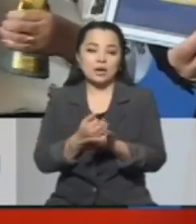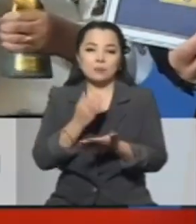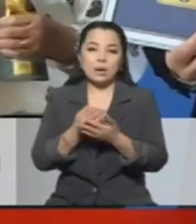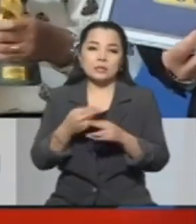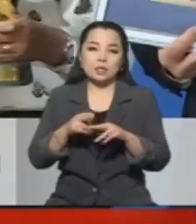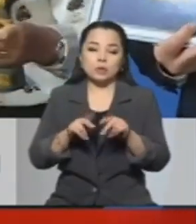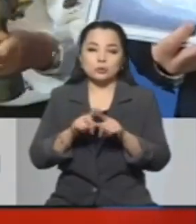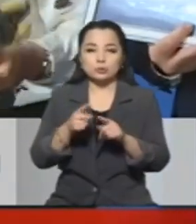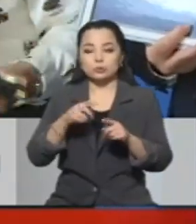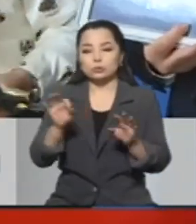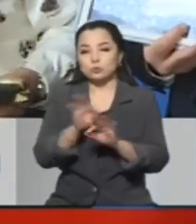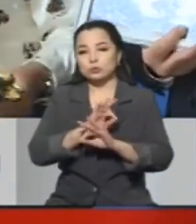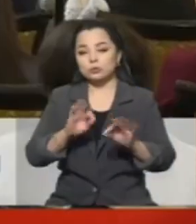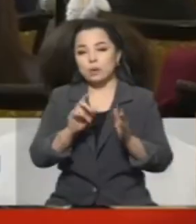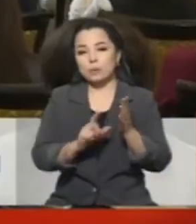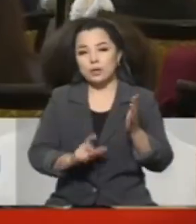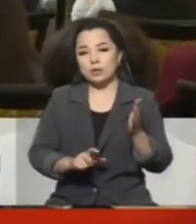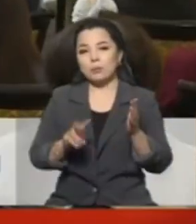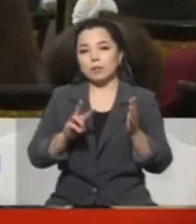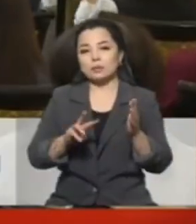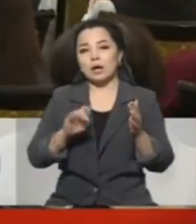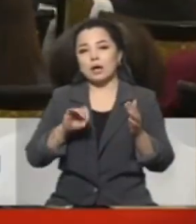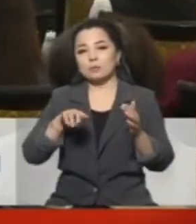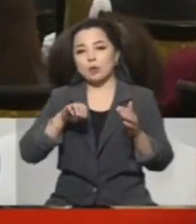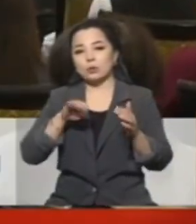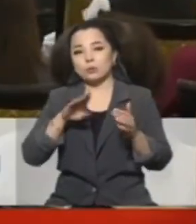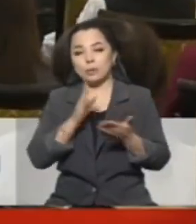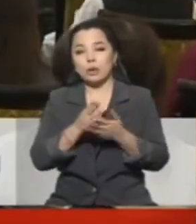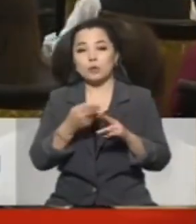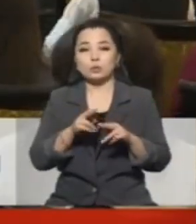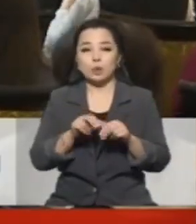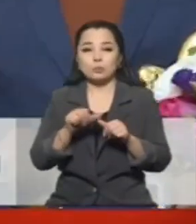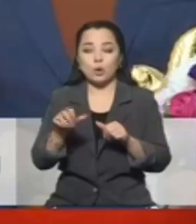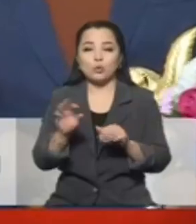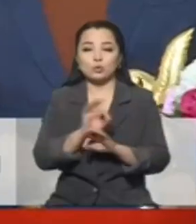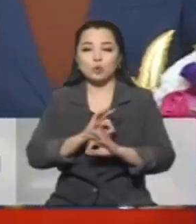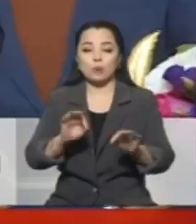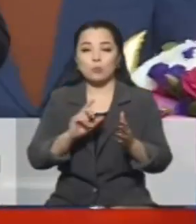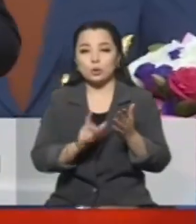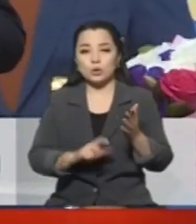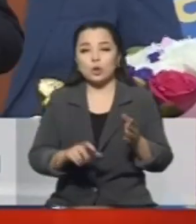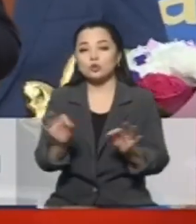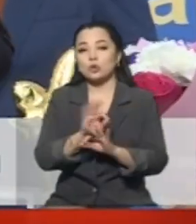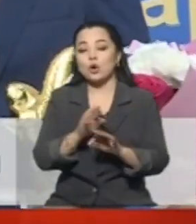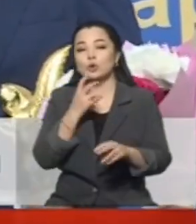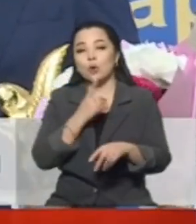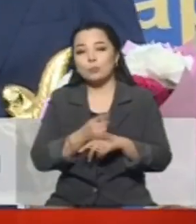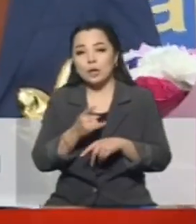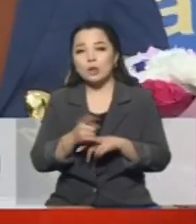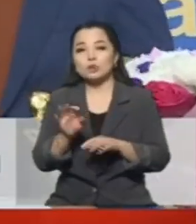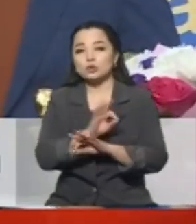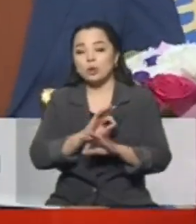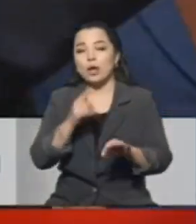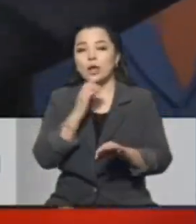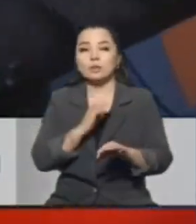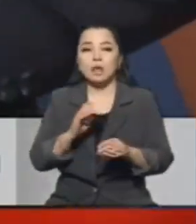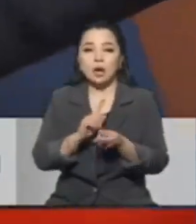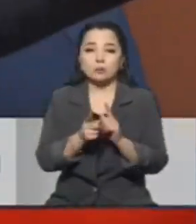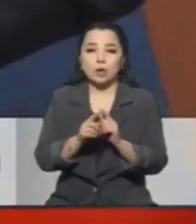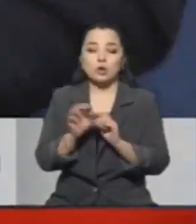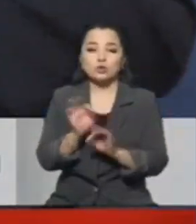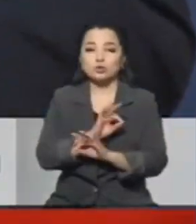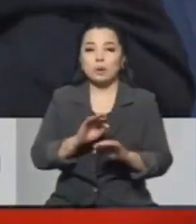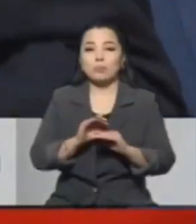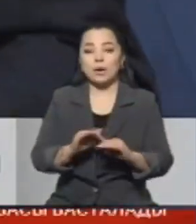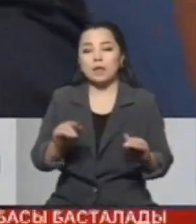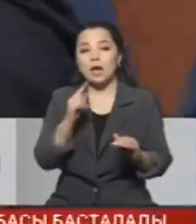поэзия номинациясы Маралтай Райымбекұлына бұйырды. Бұдан бөлек үздік проза, үздік комикс, үздік әдеби аударма, үздік балалар